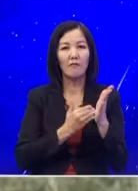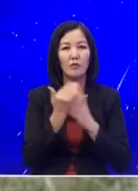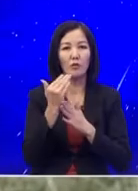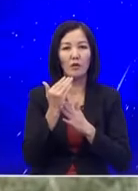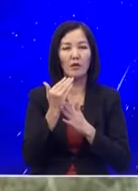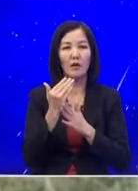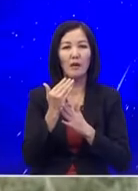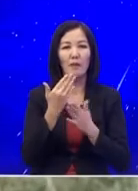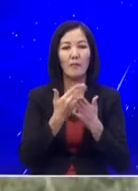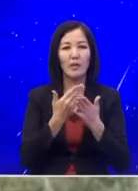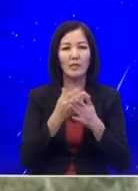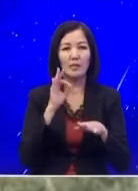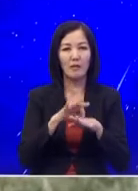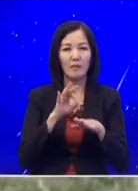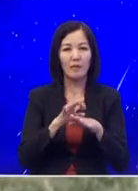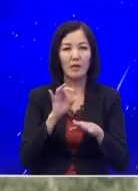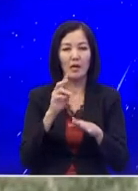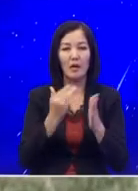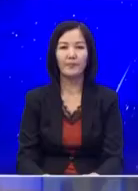высоких показателей по заболеваемости раком.